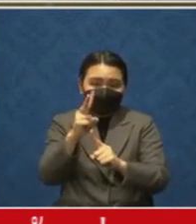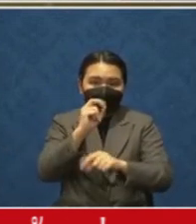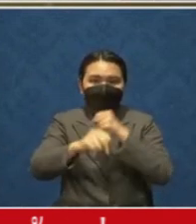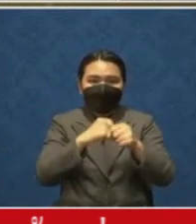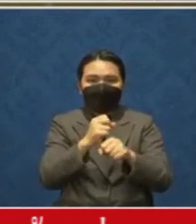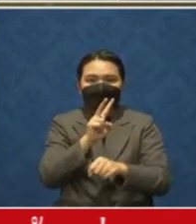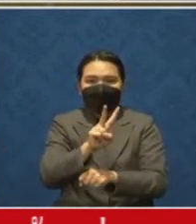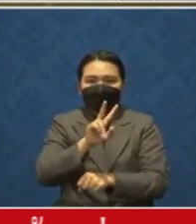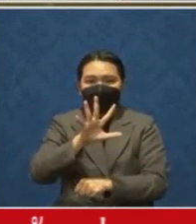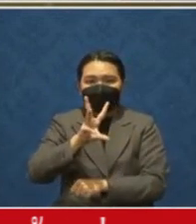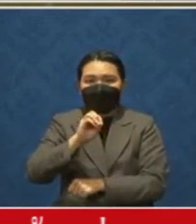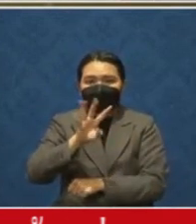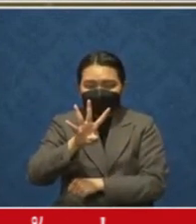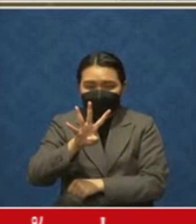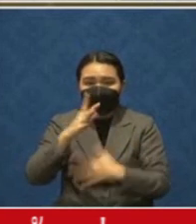าคมปี